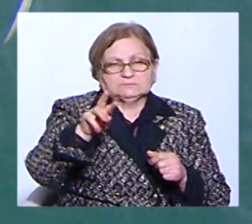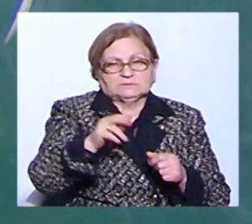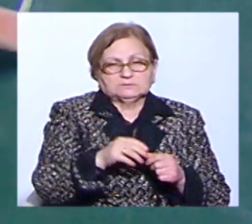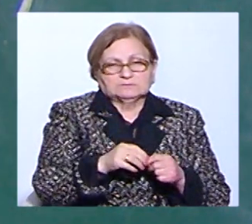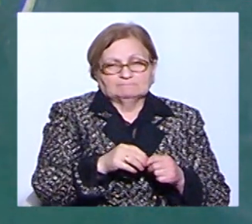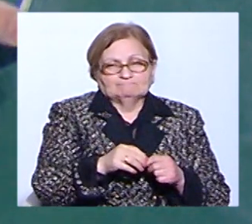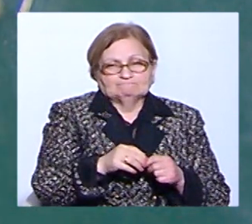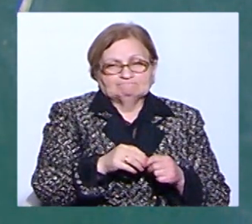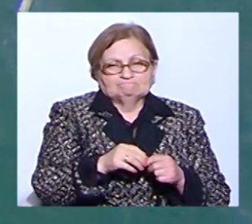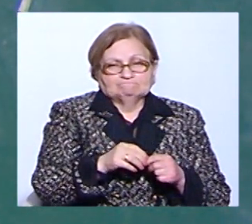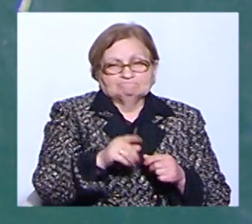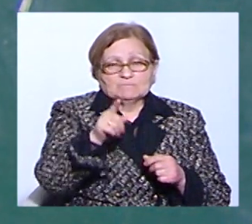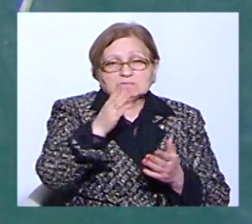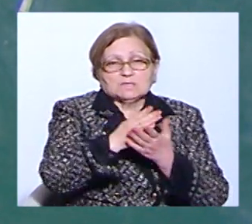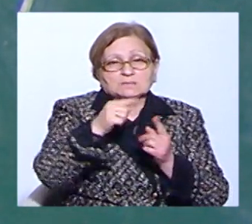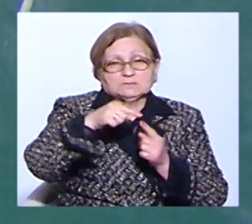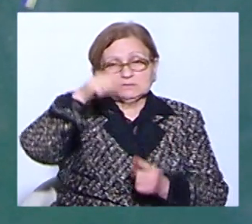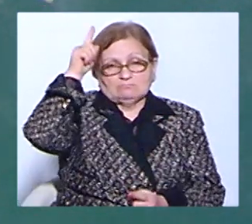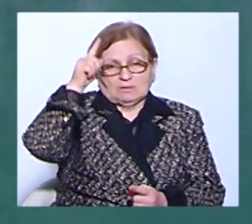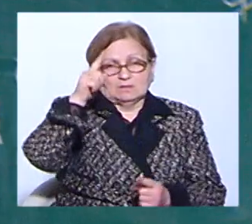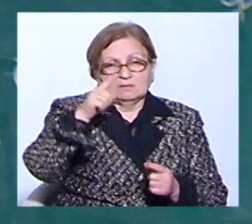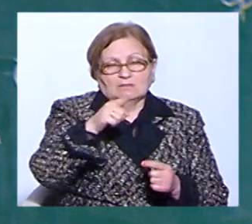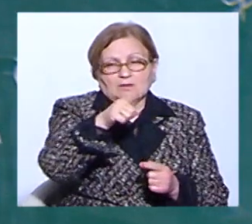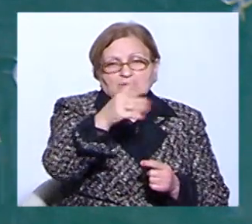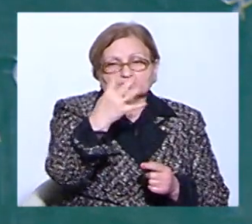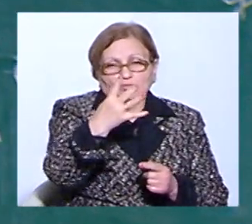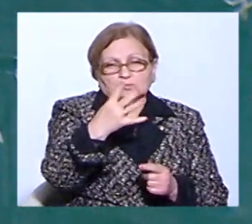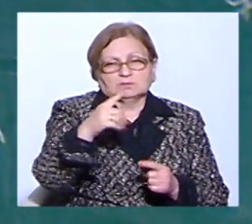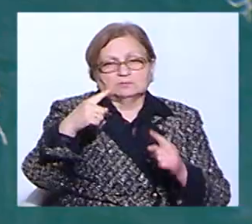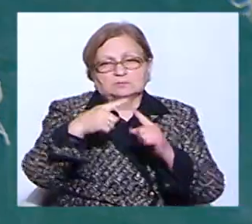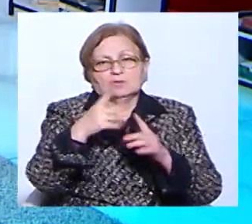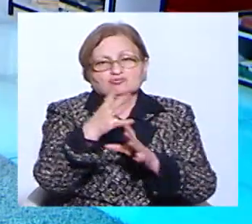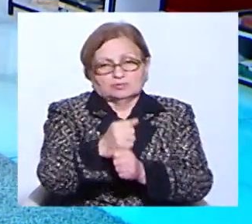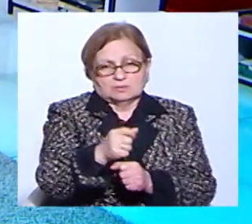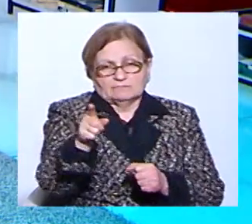და ეს არის სიმაღლე, ეს 4 შეიკვეცება ამ 4-თან.